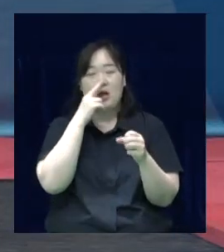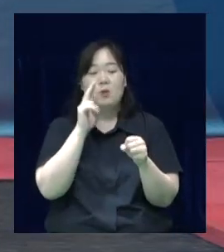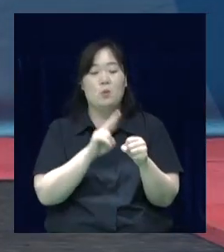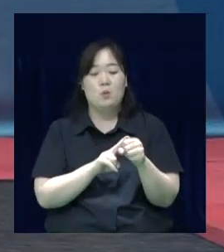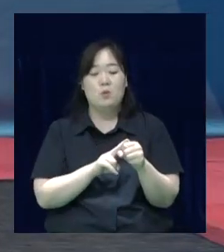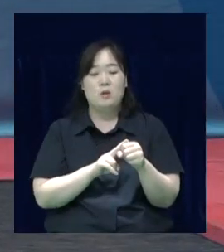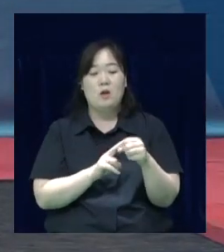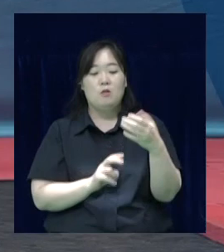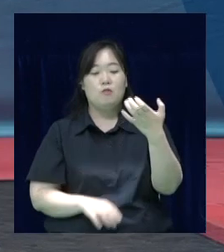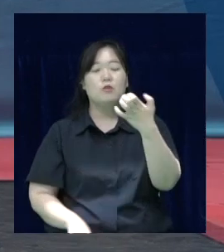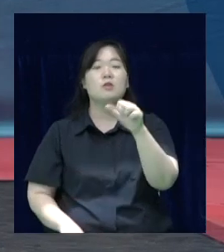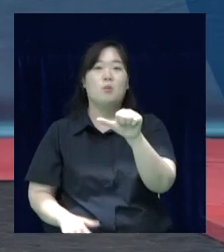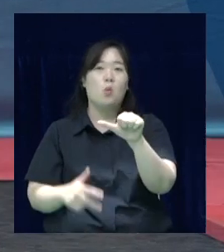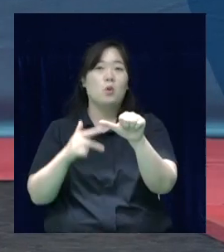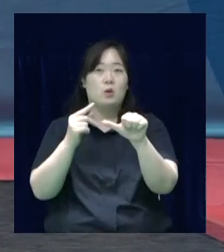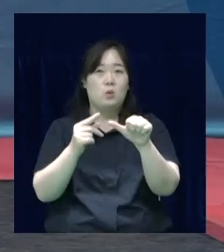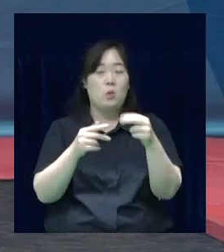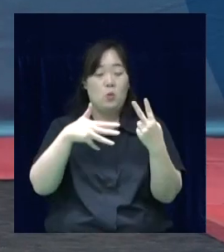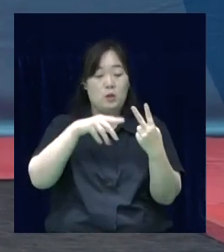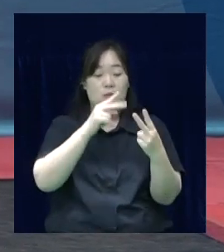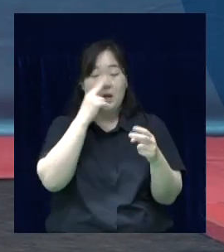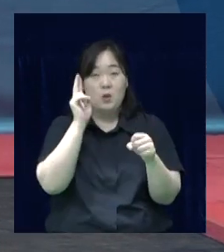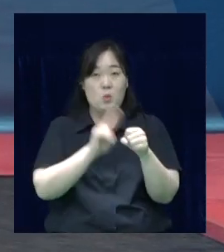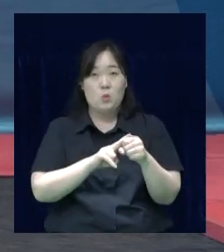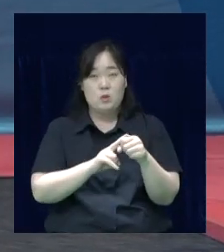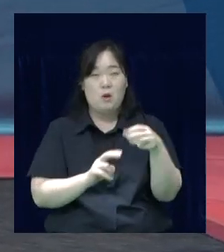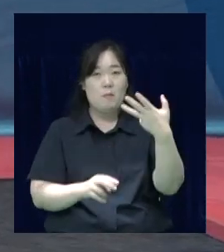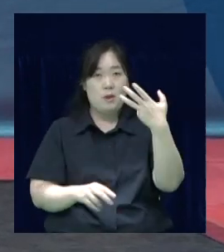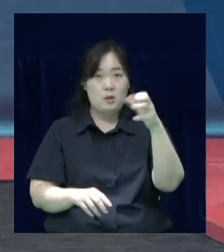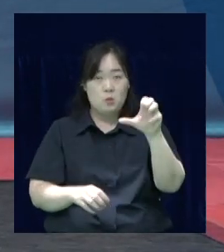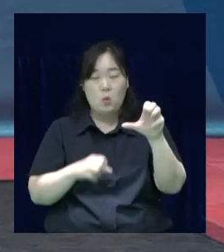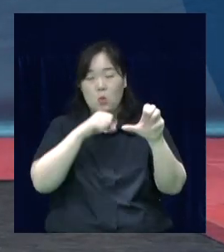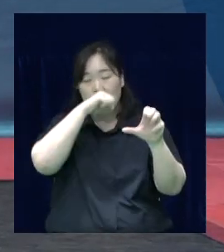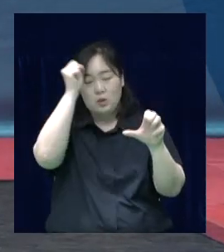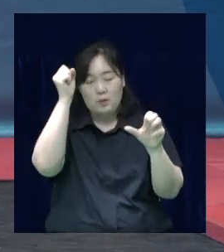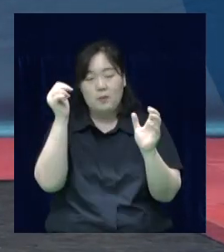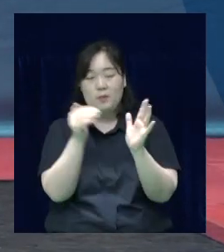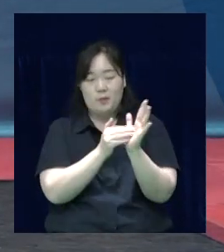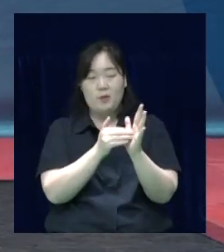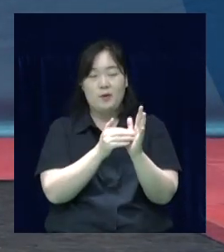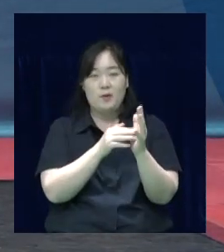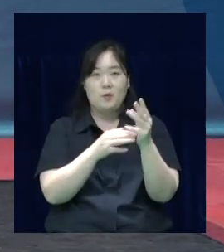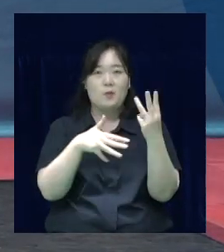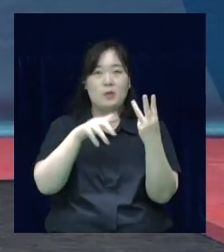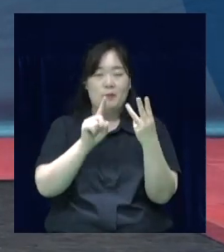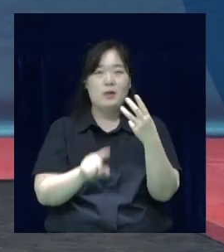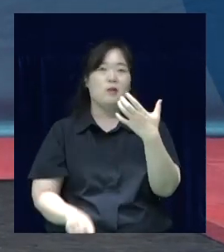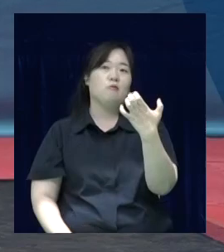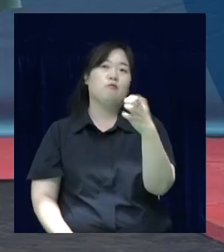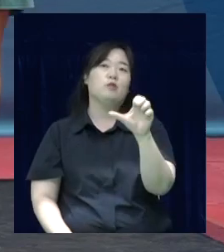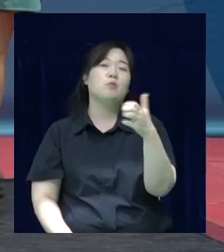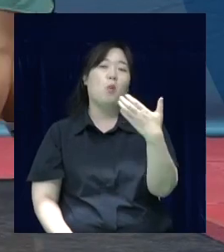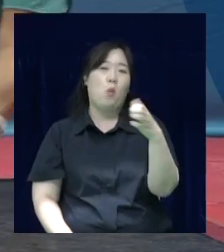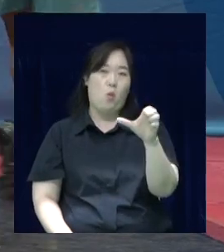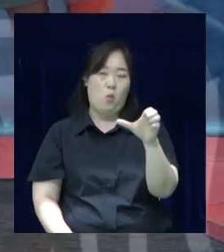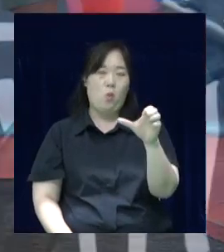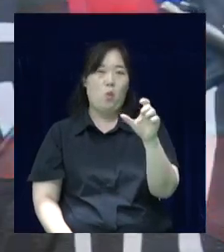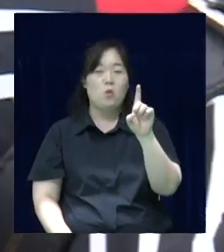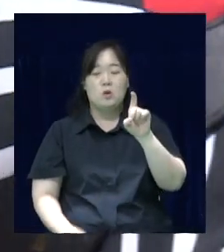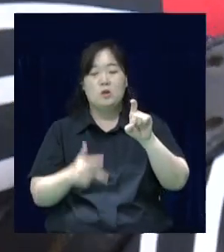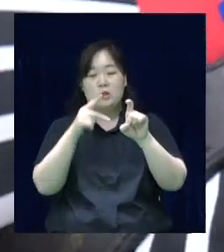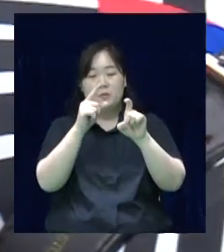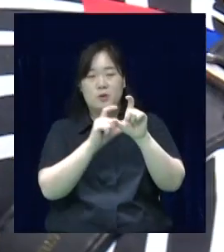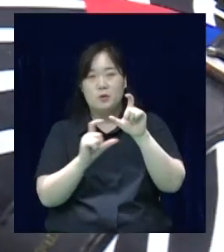85kg은 성공을 시켰던 충남 소속의 조은호 선수인데요. 3차 시도 95kg 이제 중량을 10kg